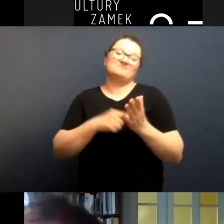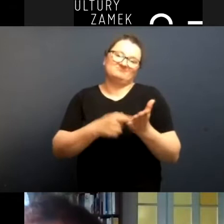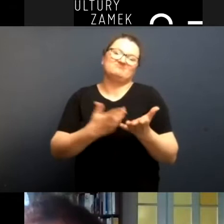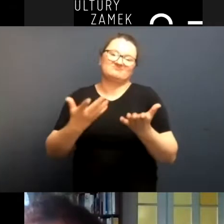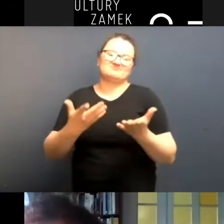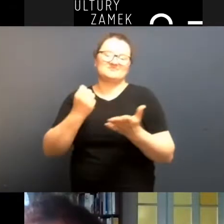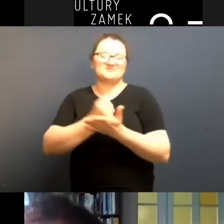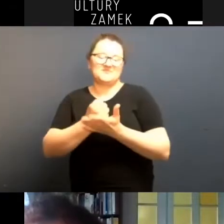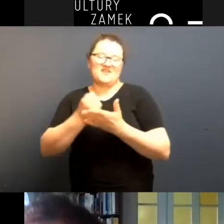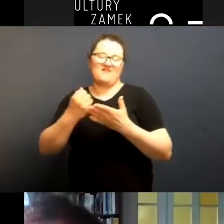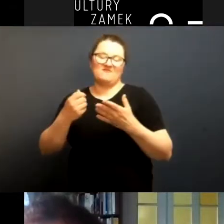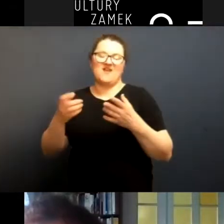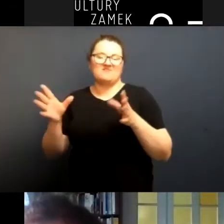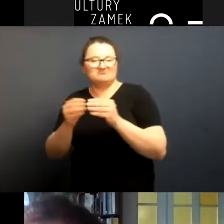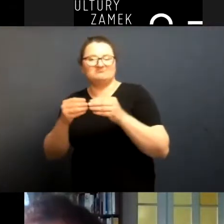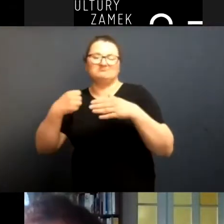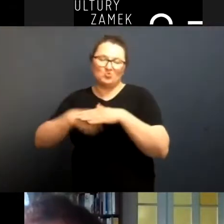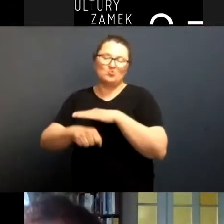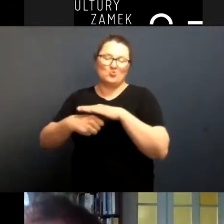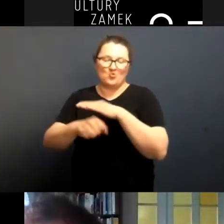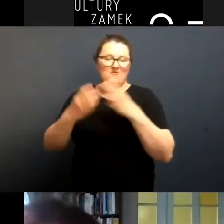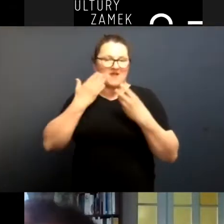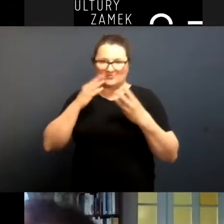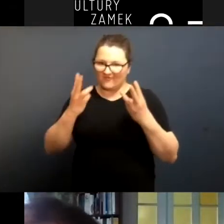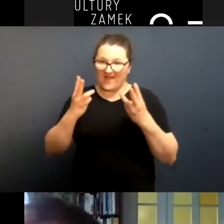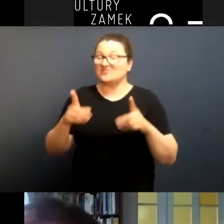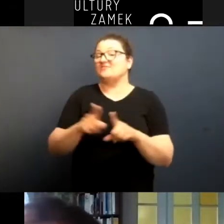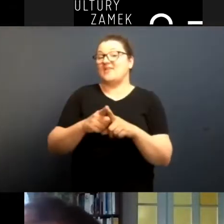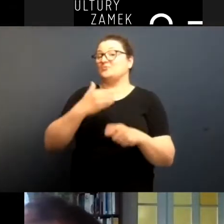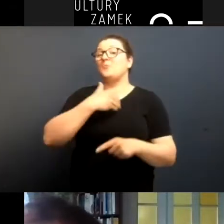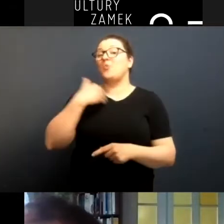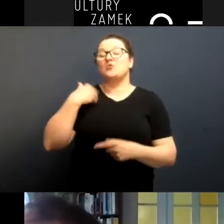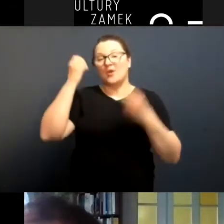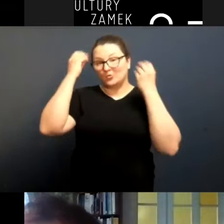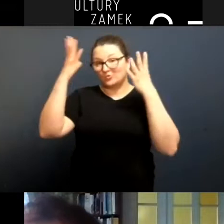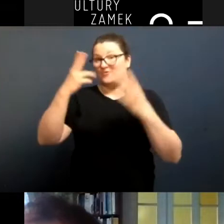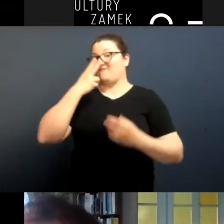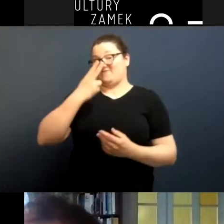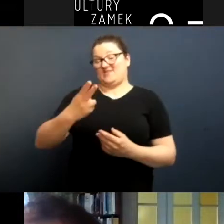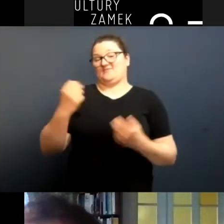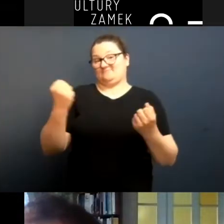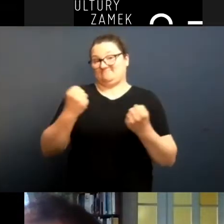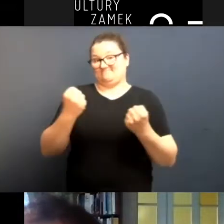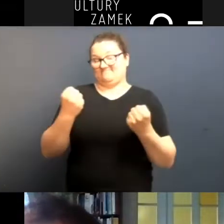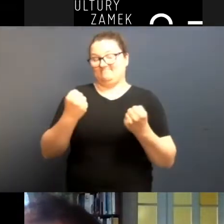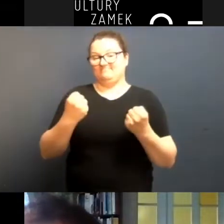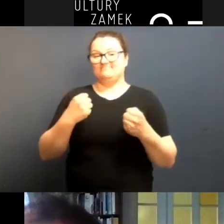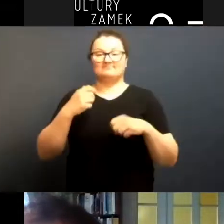prokreacji jest bardzo ważna. I druga bardzo ważna, w polskiej kulturze widoczna,